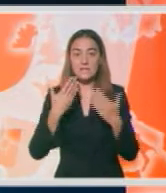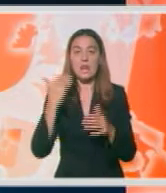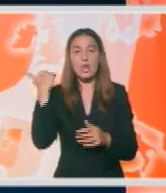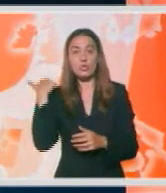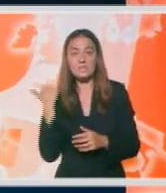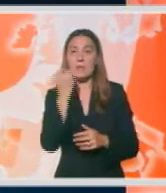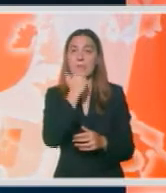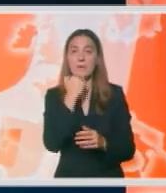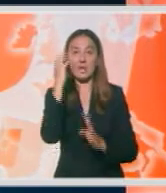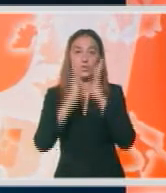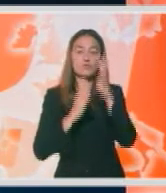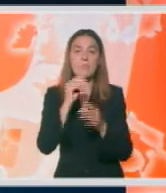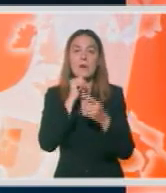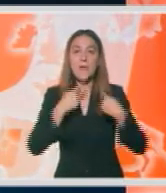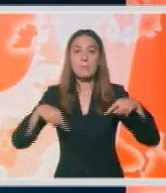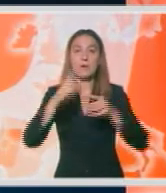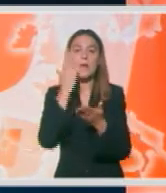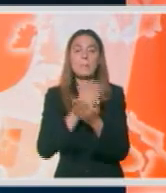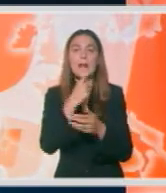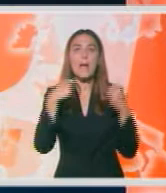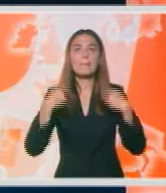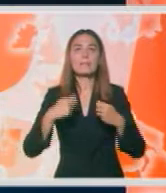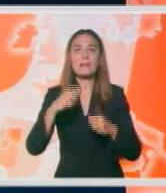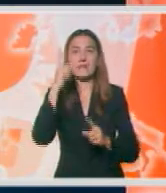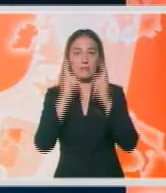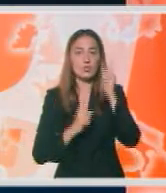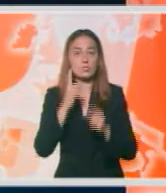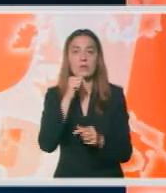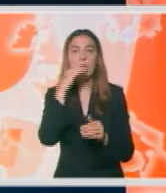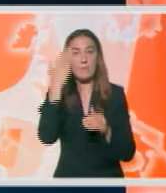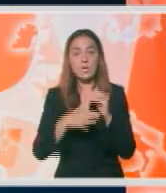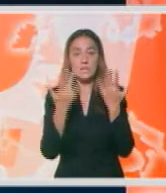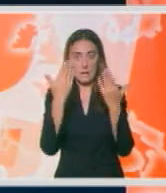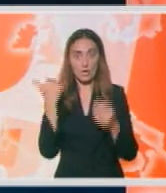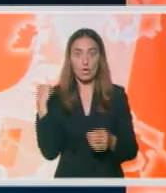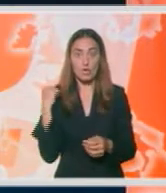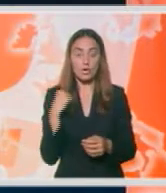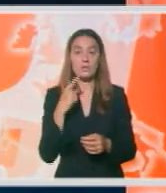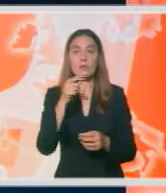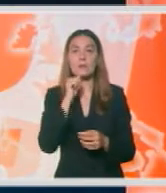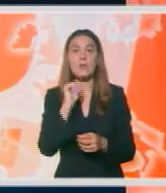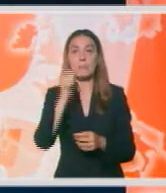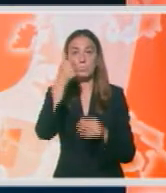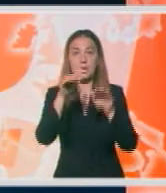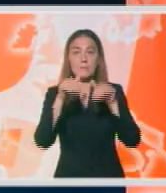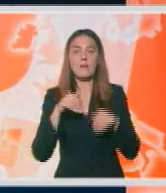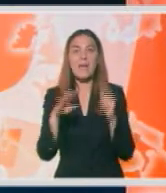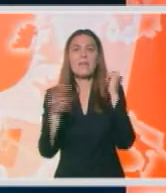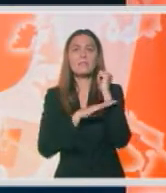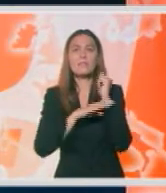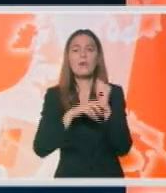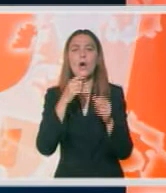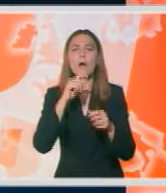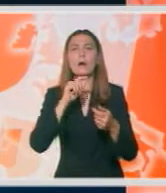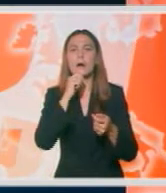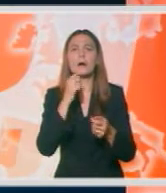nosilac privrede Šumadije i Pomoravlja bila metalska industrija, u poslednjih nekoliko godina primat je preuzeo drvno-prerađivački